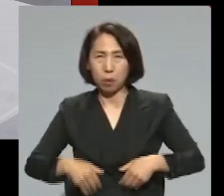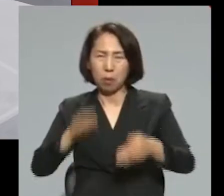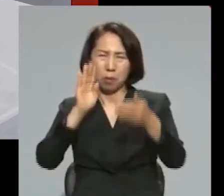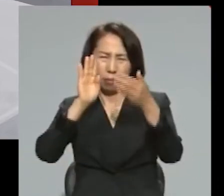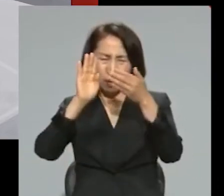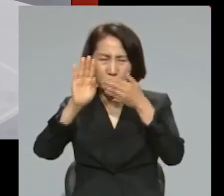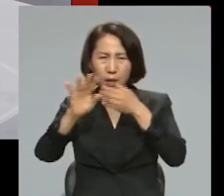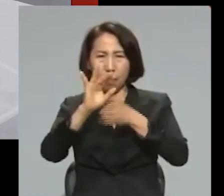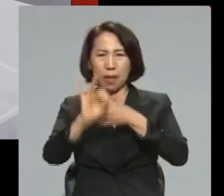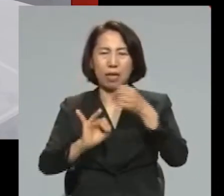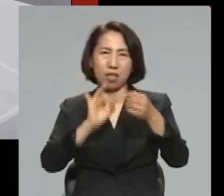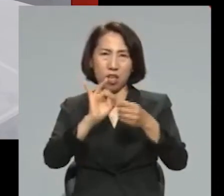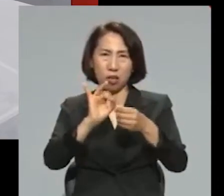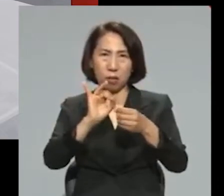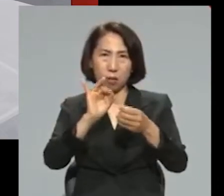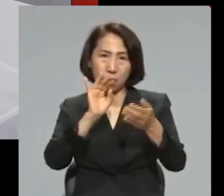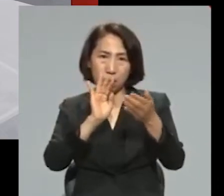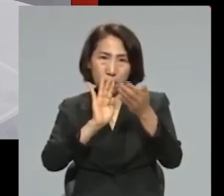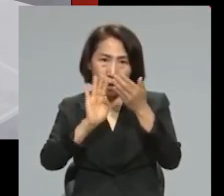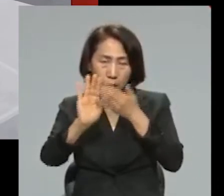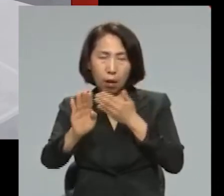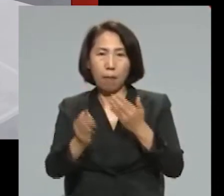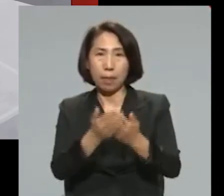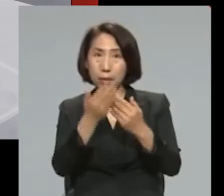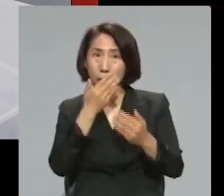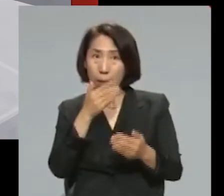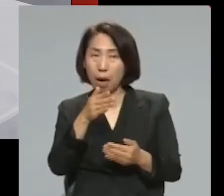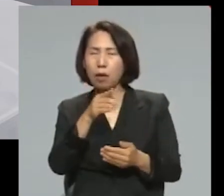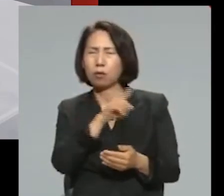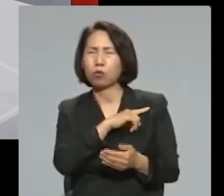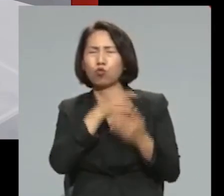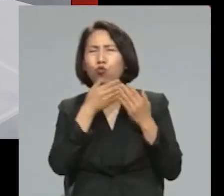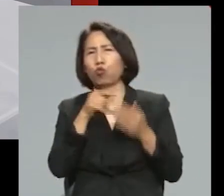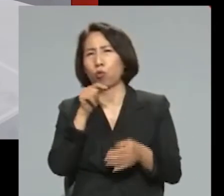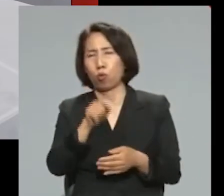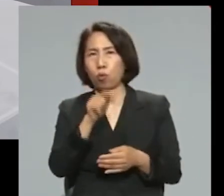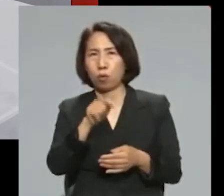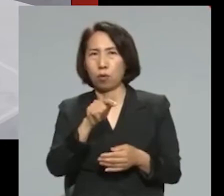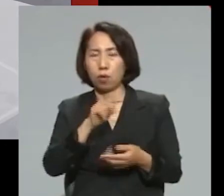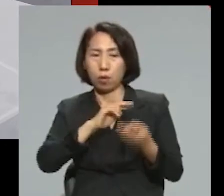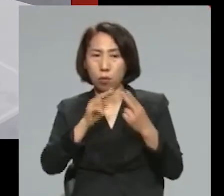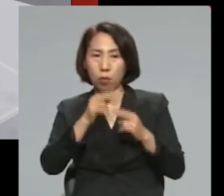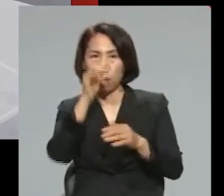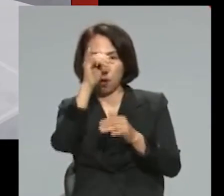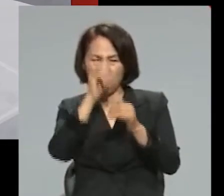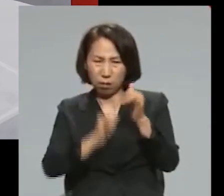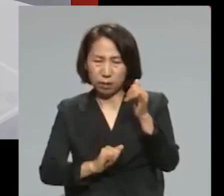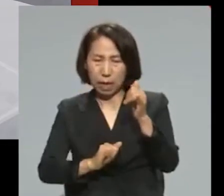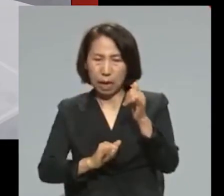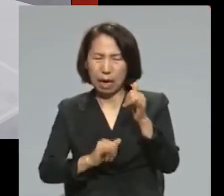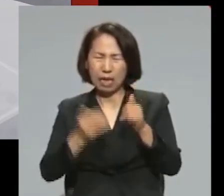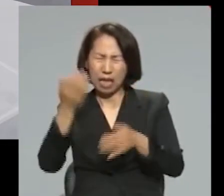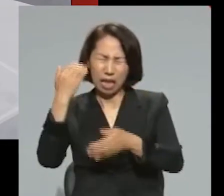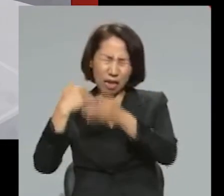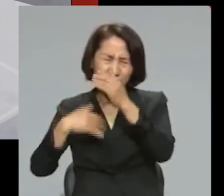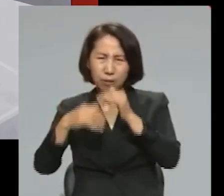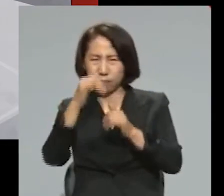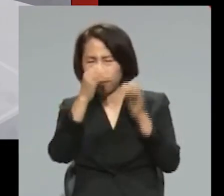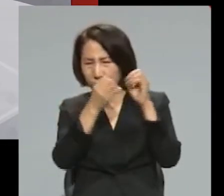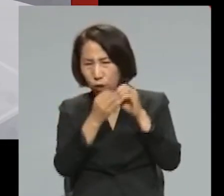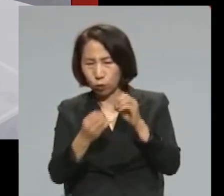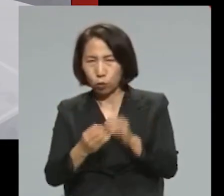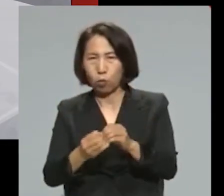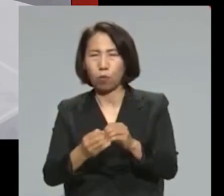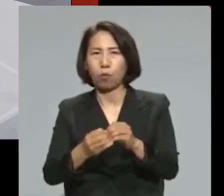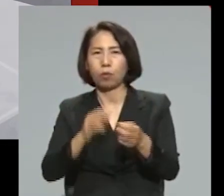가장 중요한 수건 사업입니다. 특히 고령 역사는 찬란한 대가의 역사 문화를 간직하고 있는